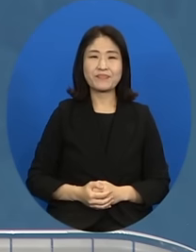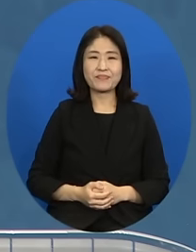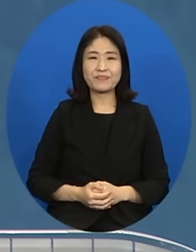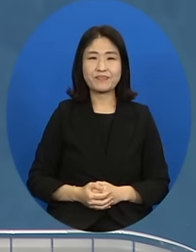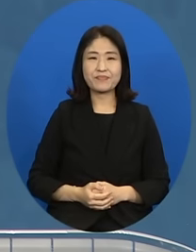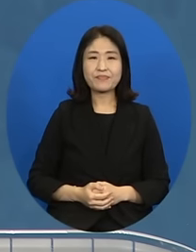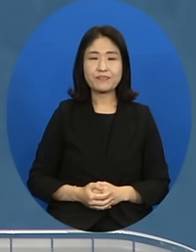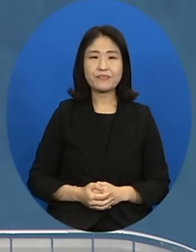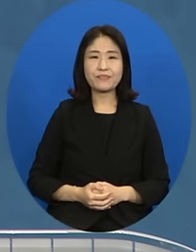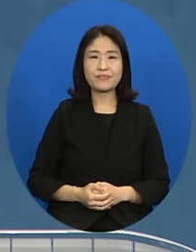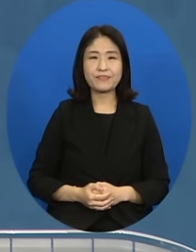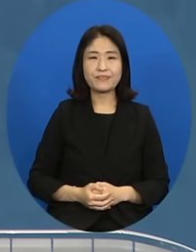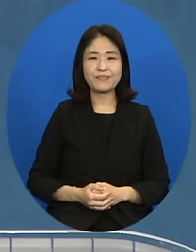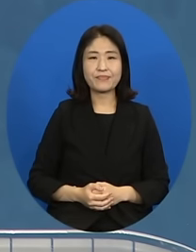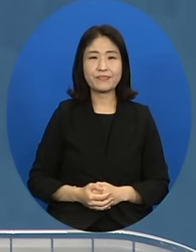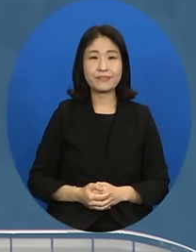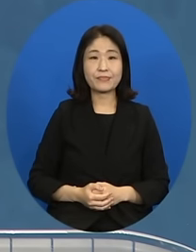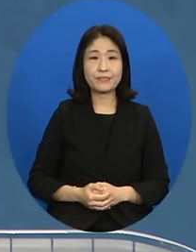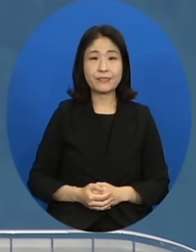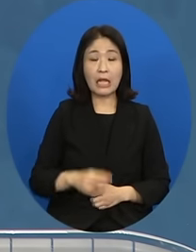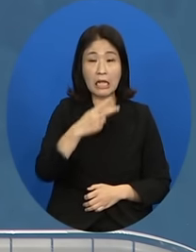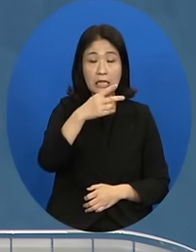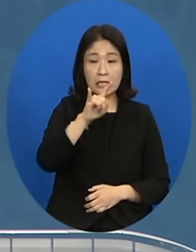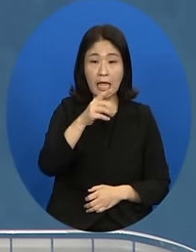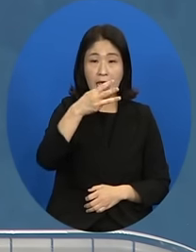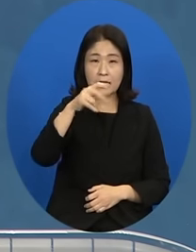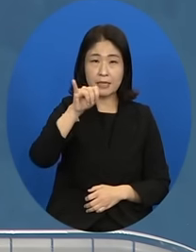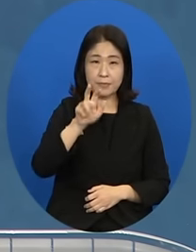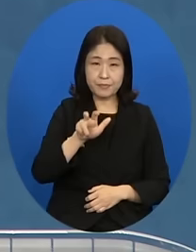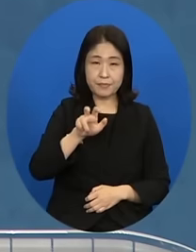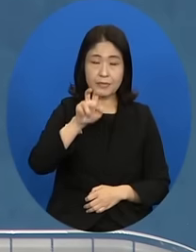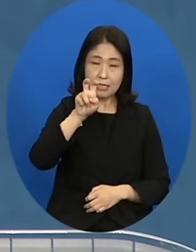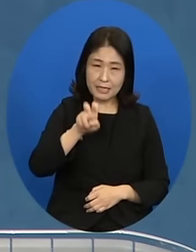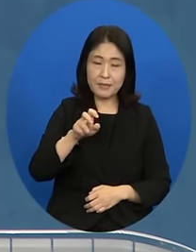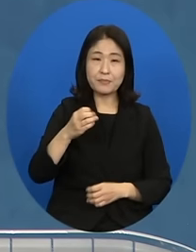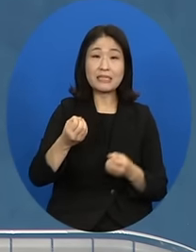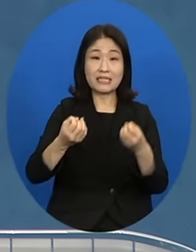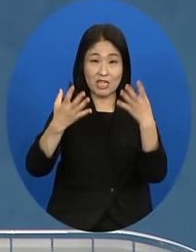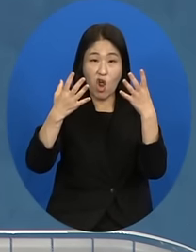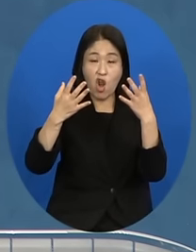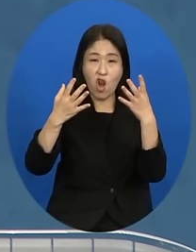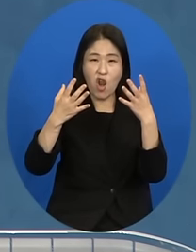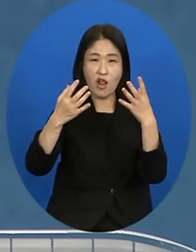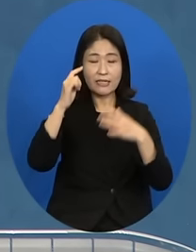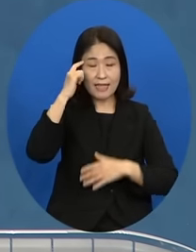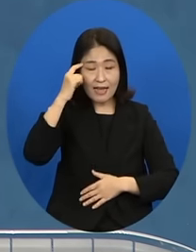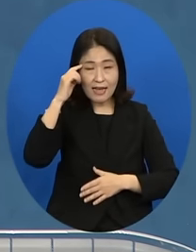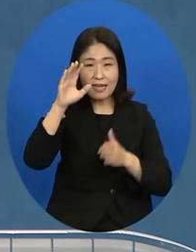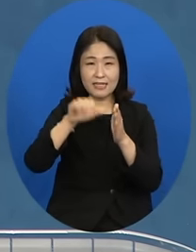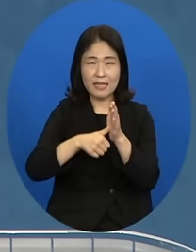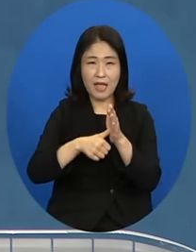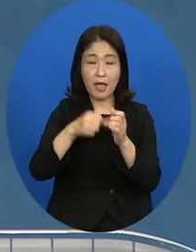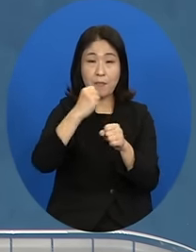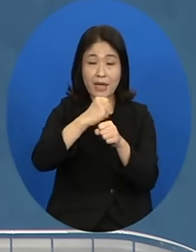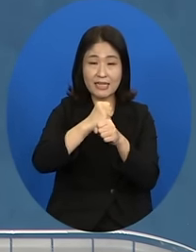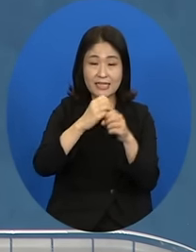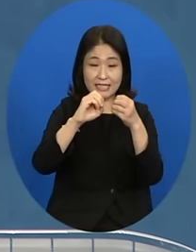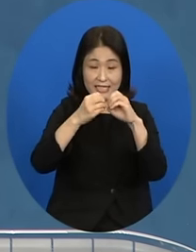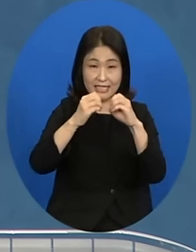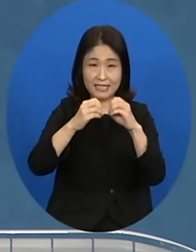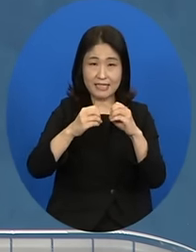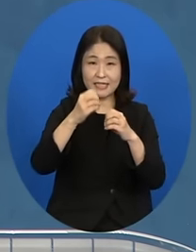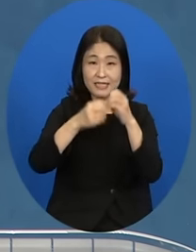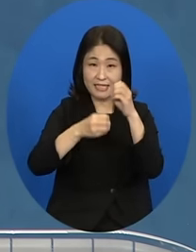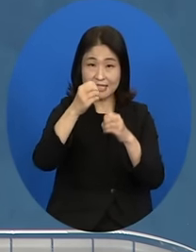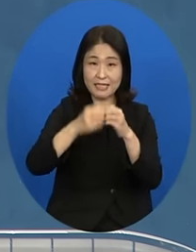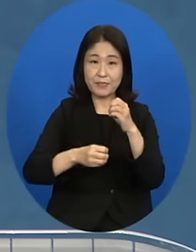쓰신 시이기 때문에 지금 우리가 대림절 기간을 보내고 있으니 이 시를 읽어드리는 게 참 적절하겠다 싶습니다.